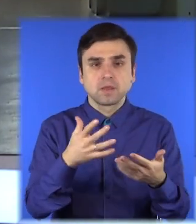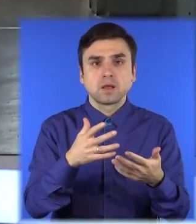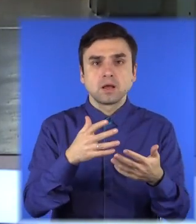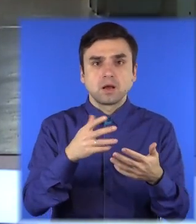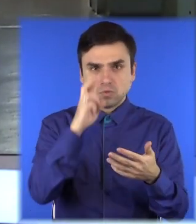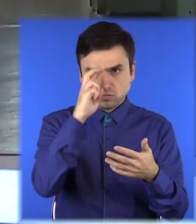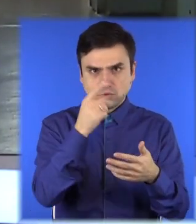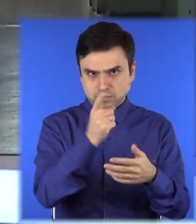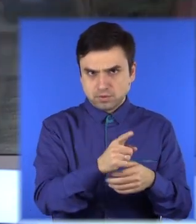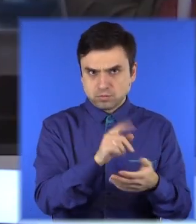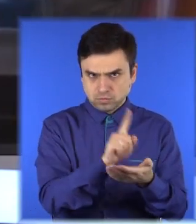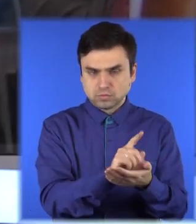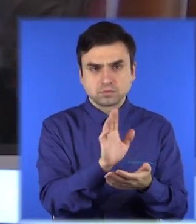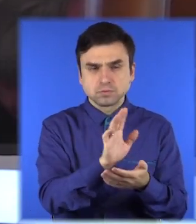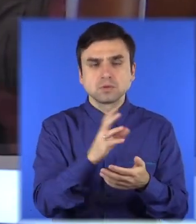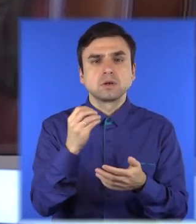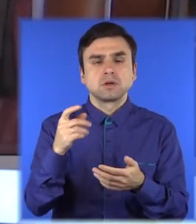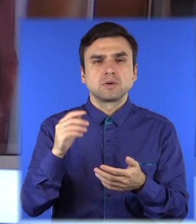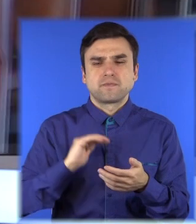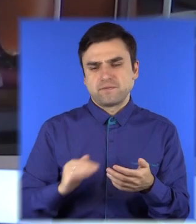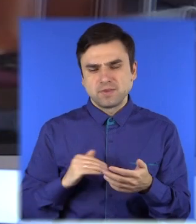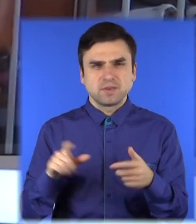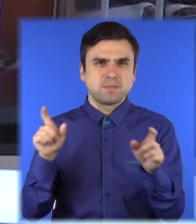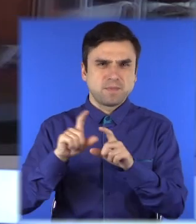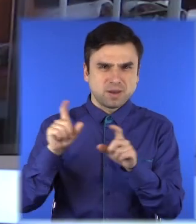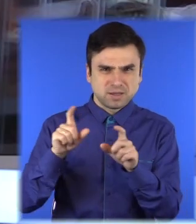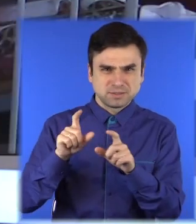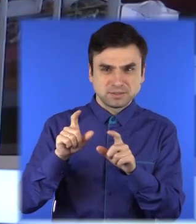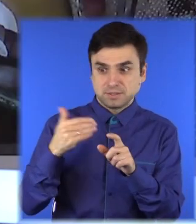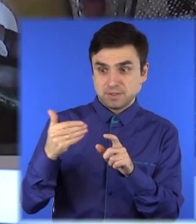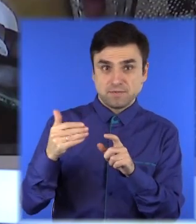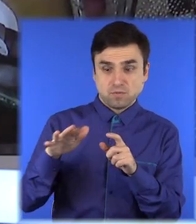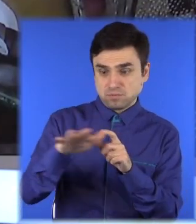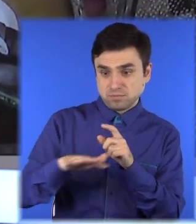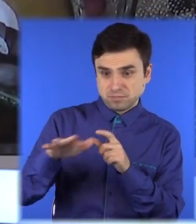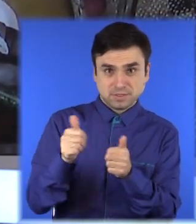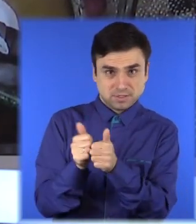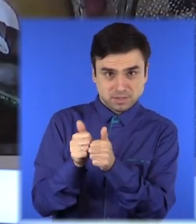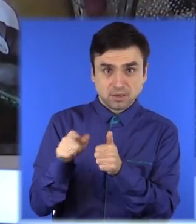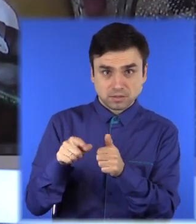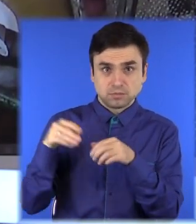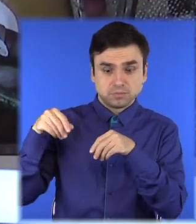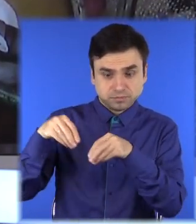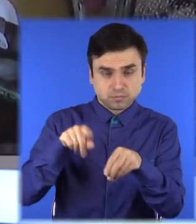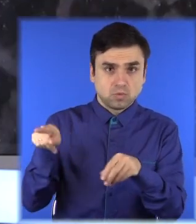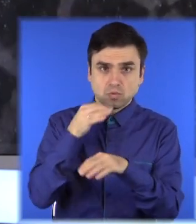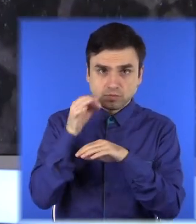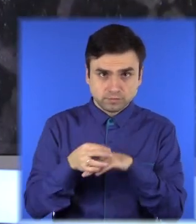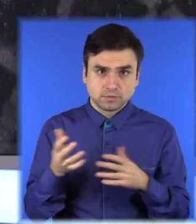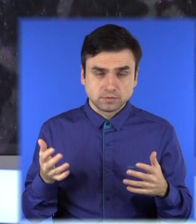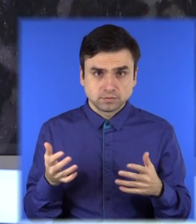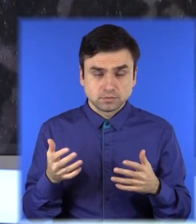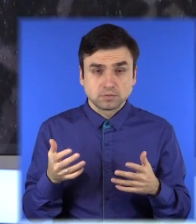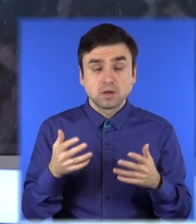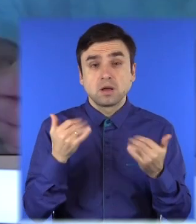на території котрих знаходяться пішохідні зони та проїжджа частина. І вже є перші жертви ускладнених погодних умов. Що